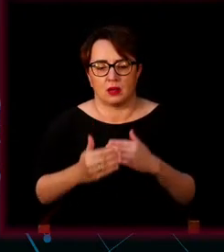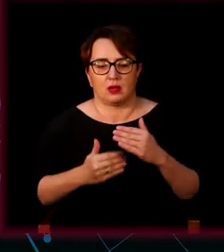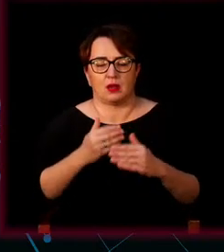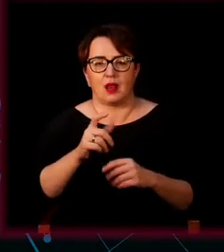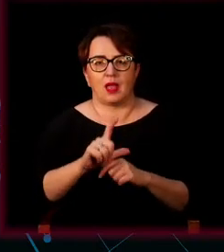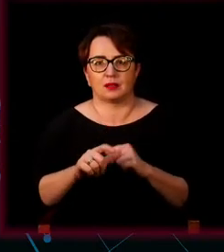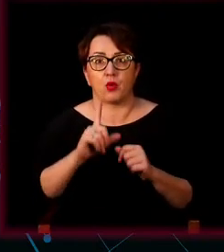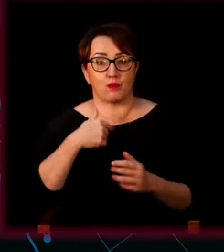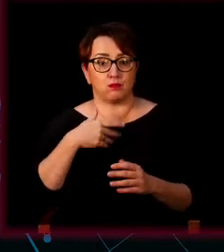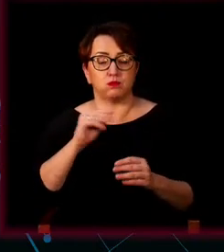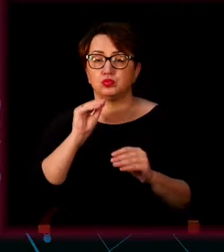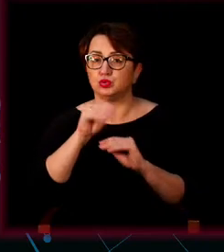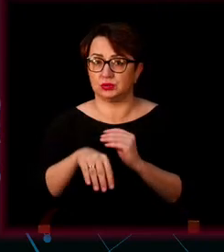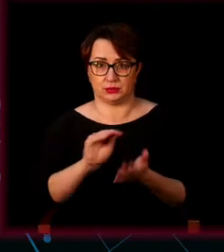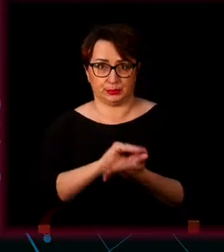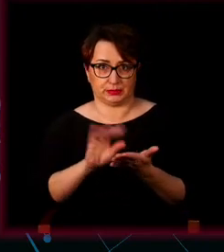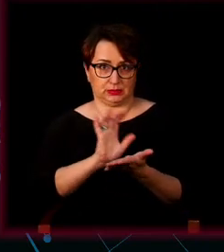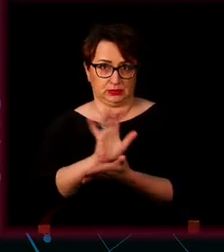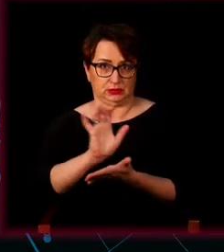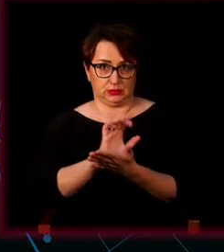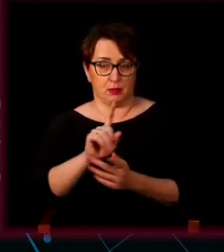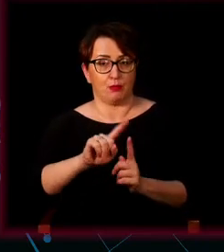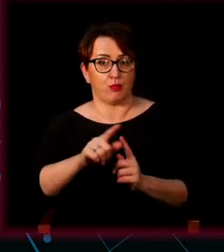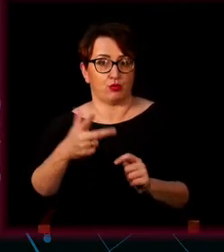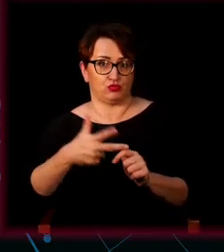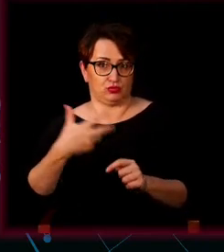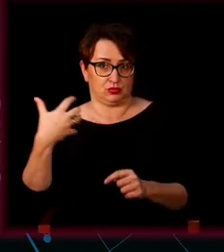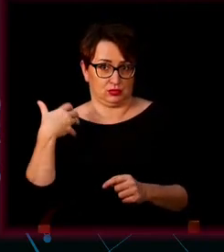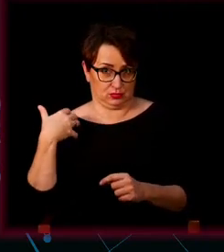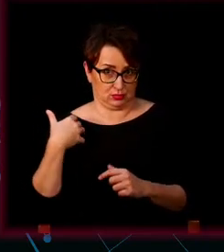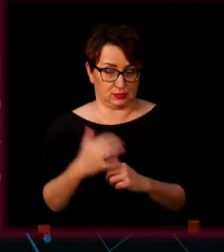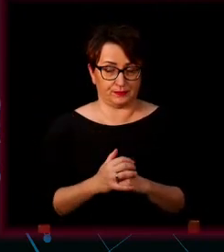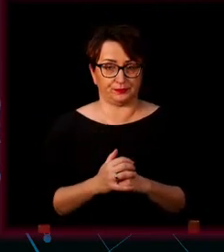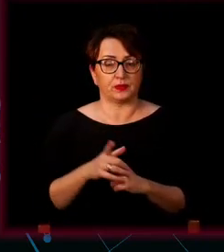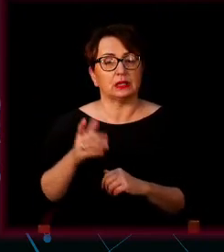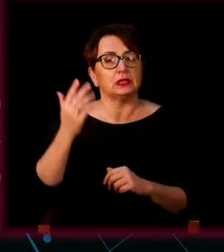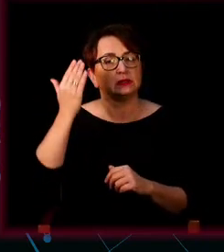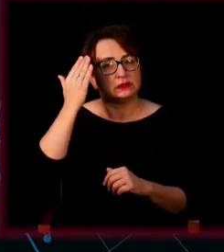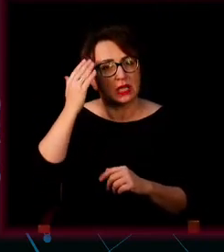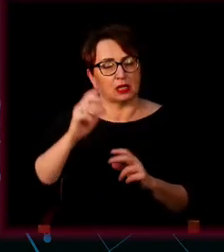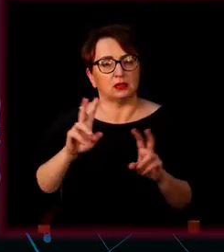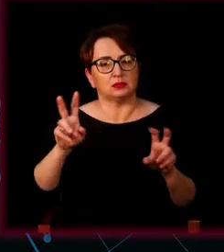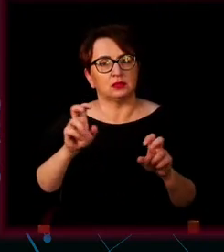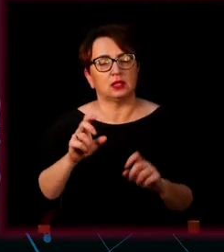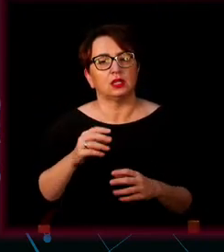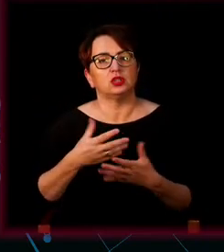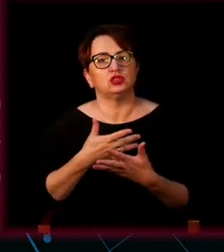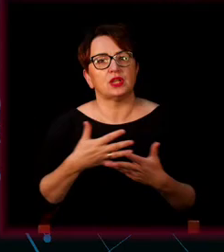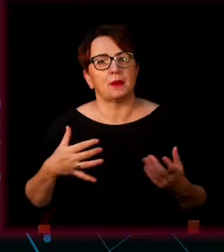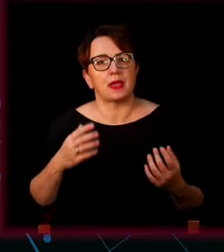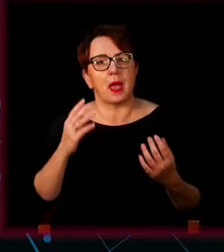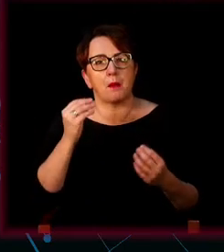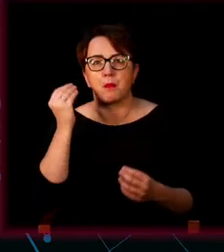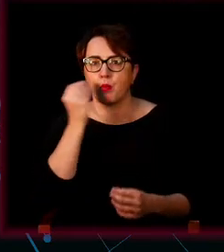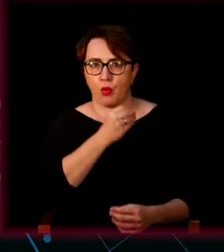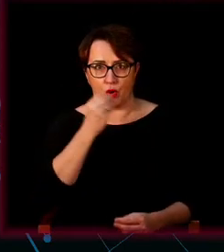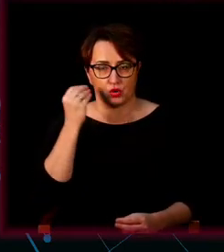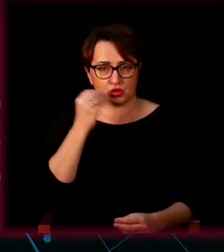już po 30 grubo, to oprócz tego znana jest z cyklu Ziemia-Morze, z cyklu fantasy, pierwszy